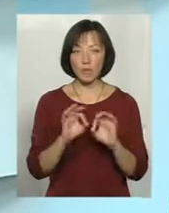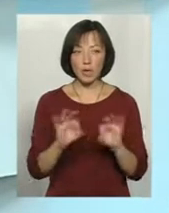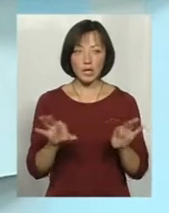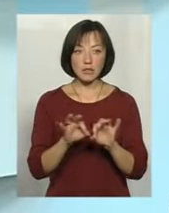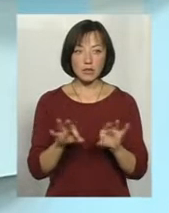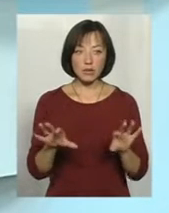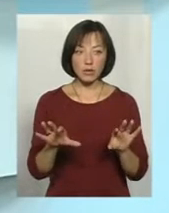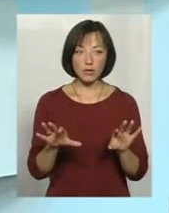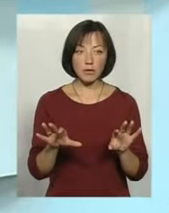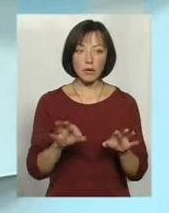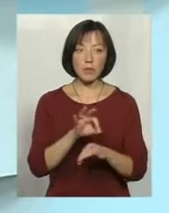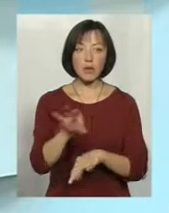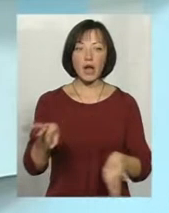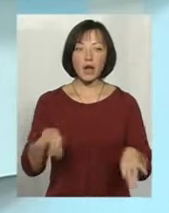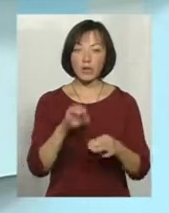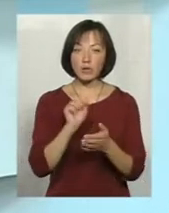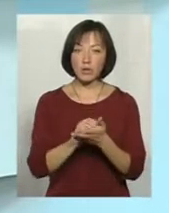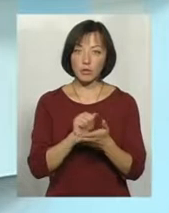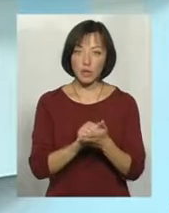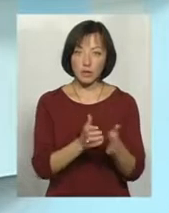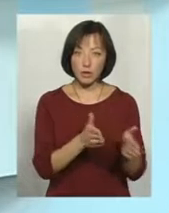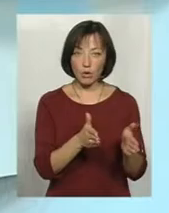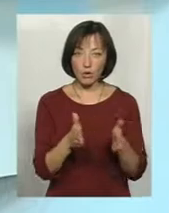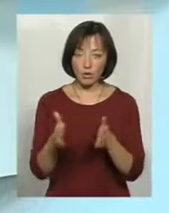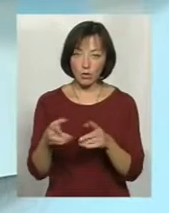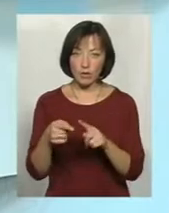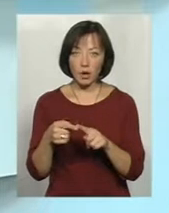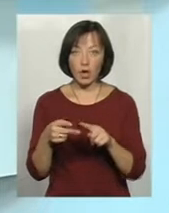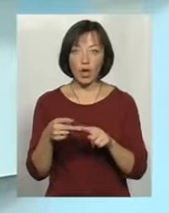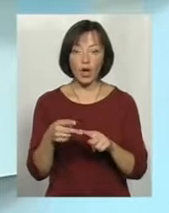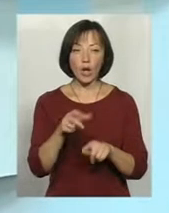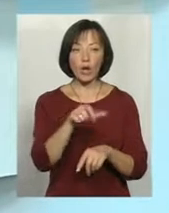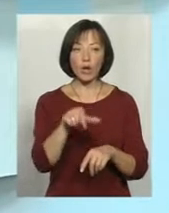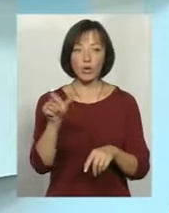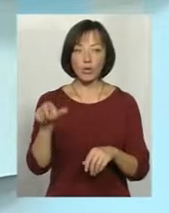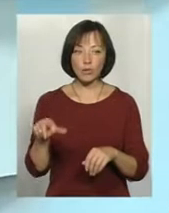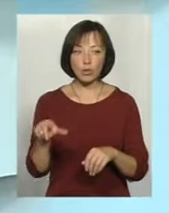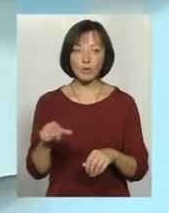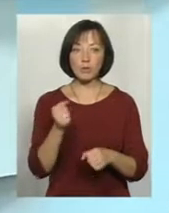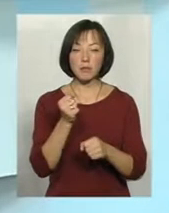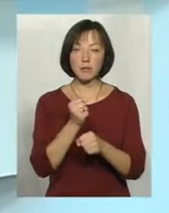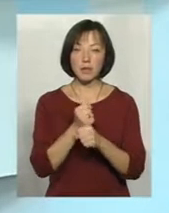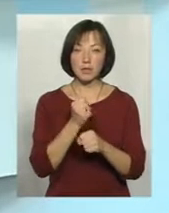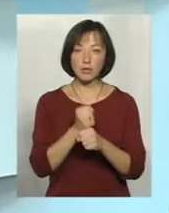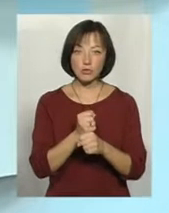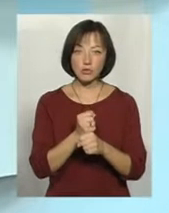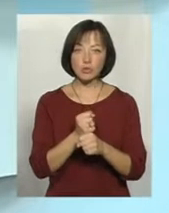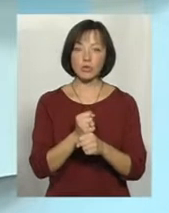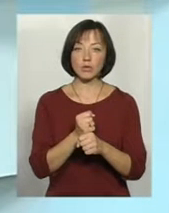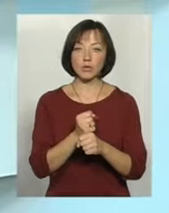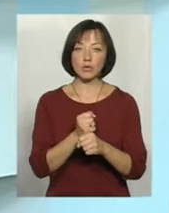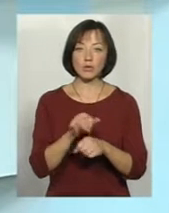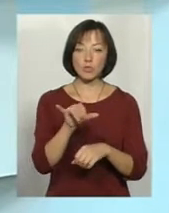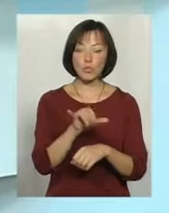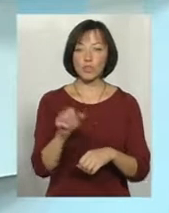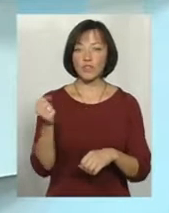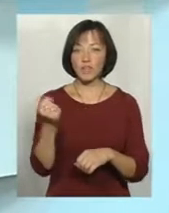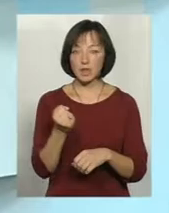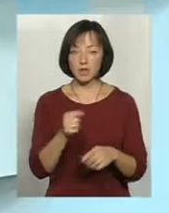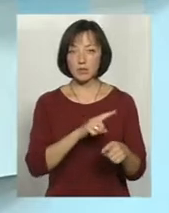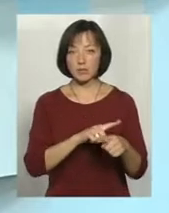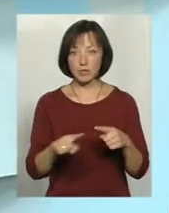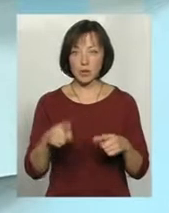вам, проєктна документація готова, люди пішли на все, працюють півмісяця, вона буде готова. Вони працюють в суботу і в неділю,